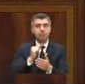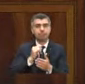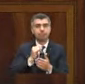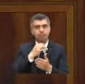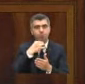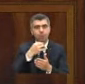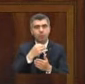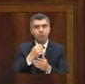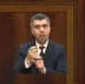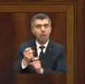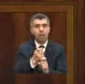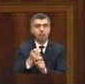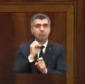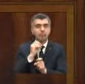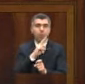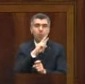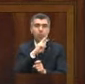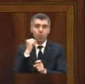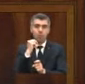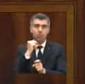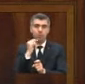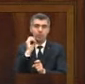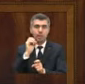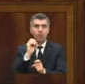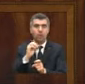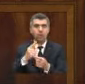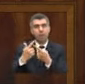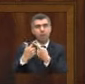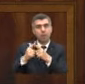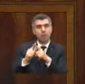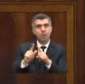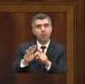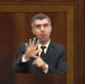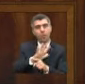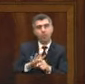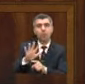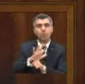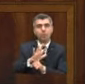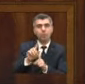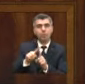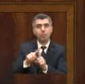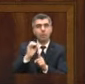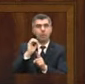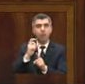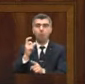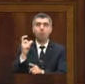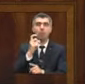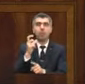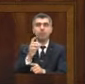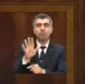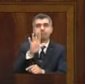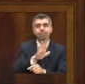الانتهاكات والاعتداءات وبكل التجاوزات التي تمس الطابع الإسلامي للمسجد